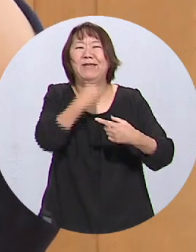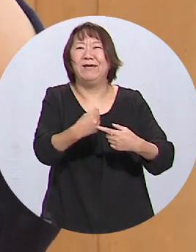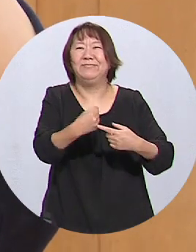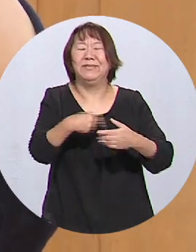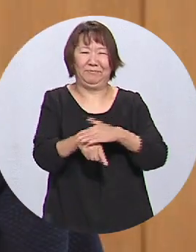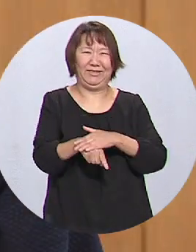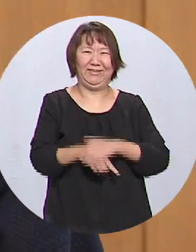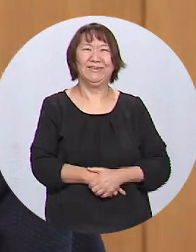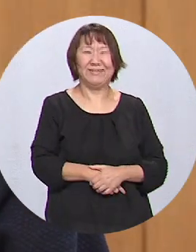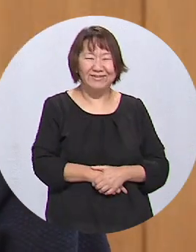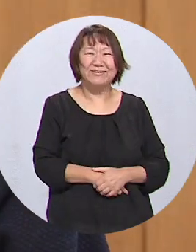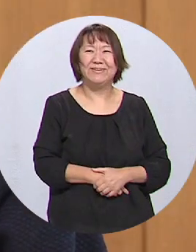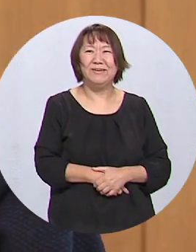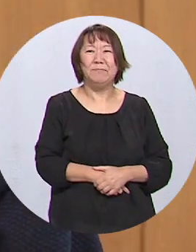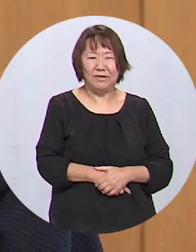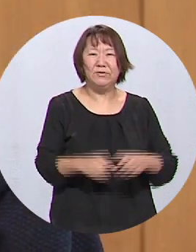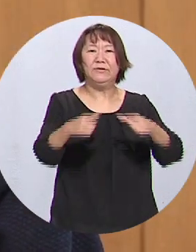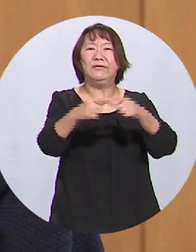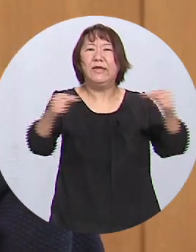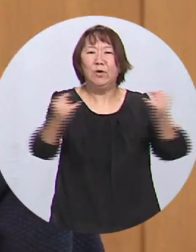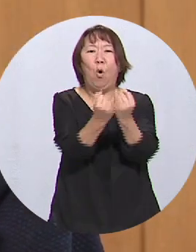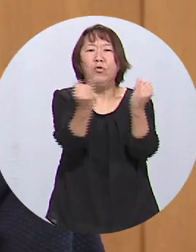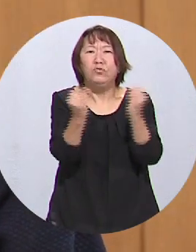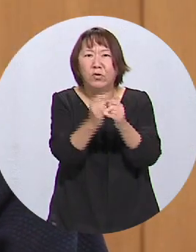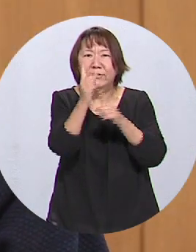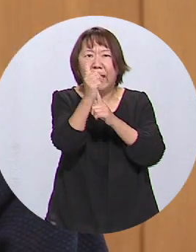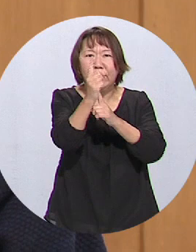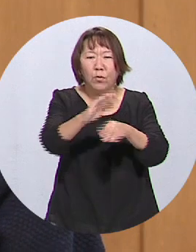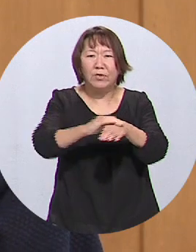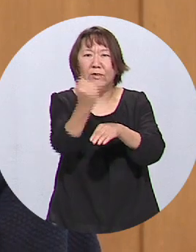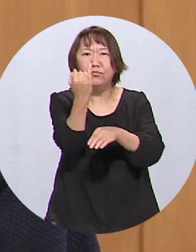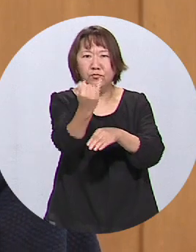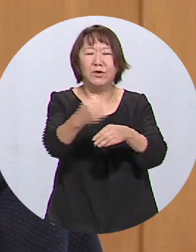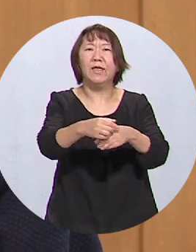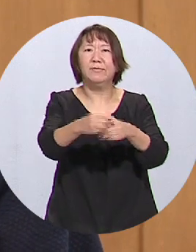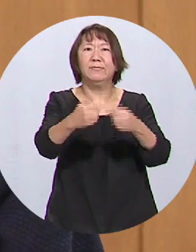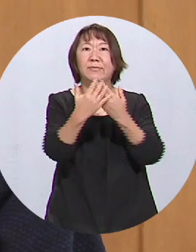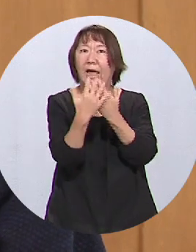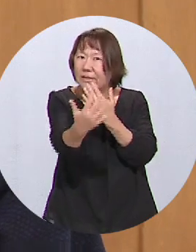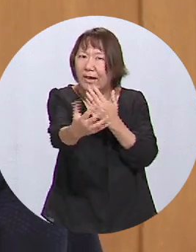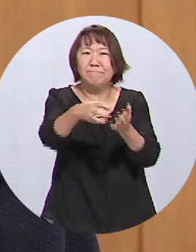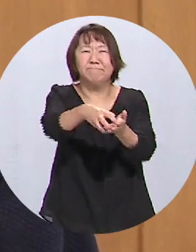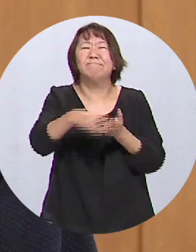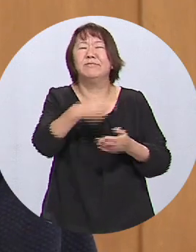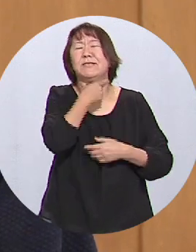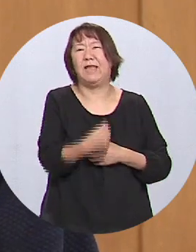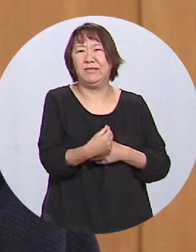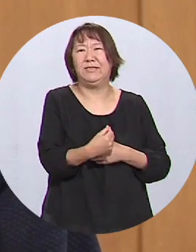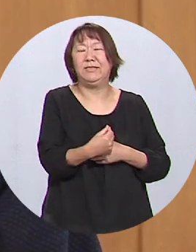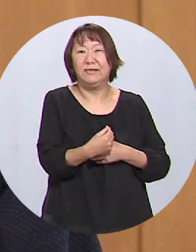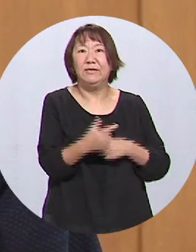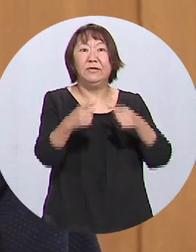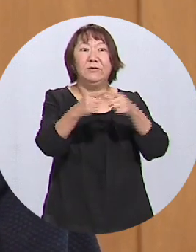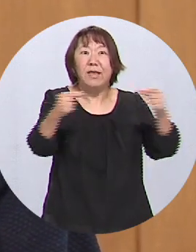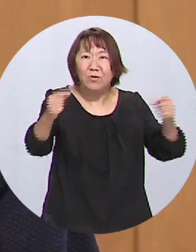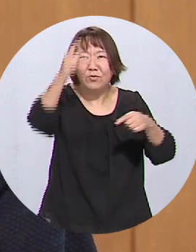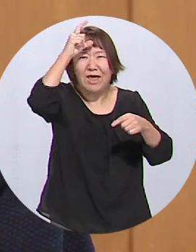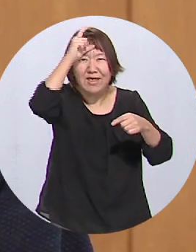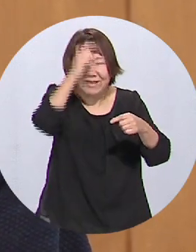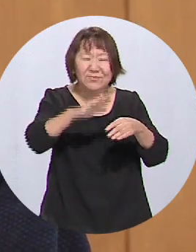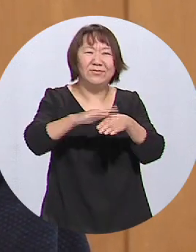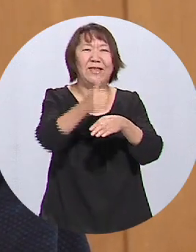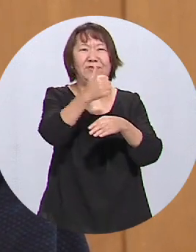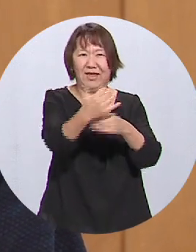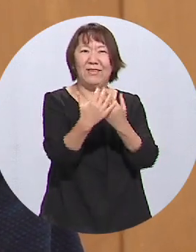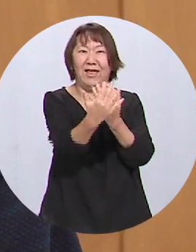属しています。まずは全日本女子剣道選手権大会の出場権を得たいです。そして全国警察選手権大会